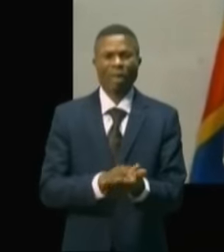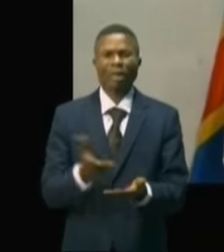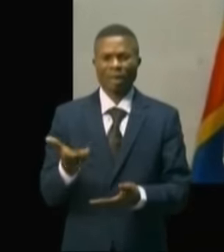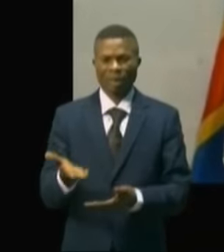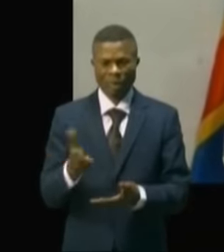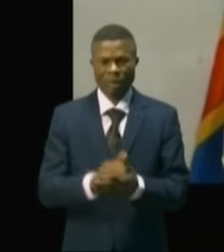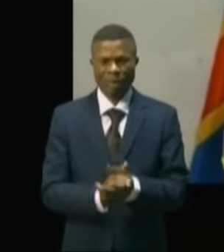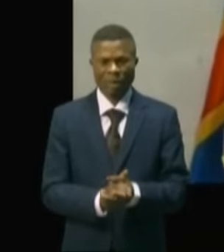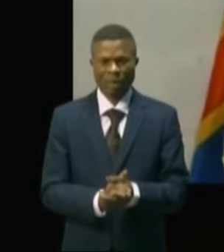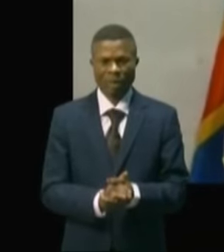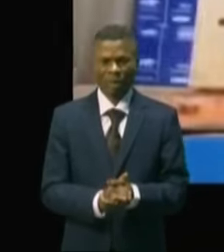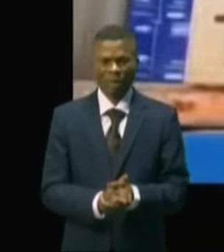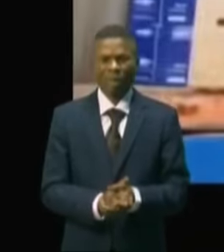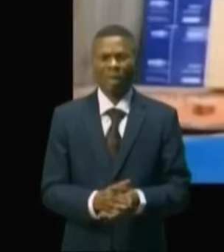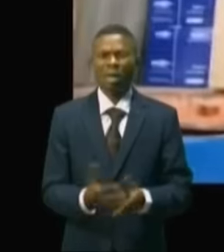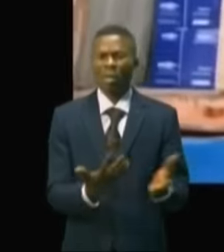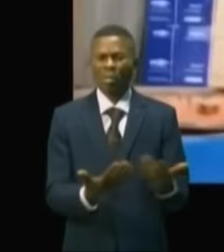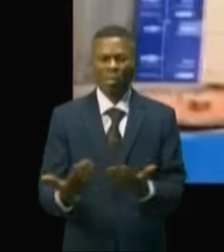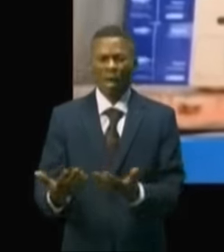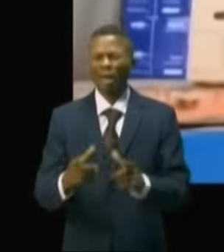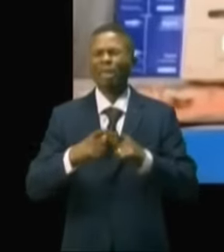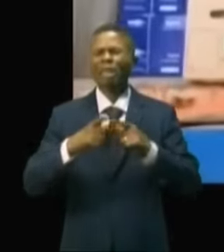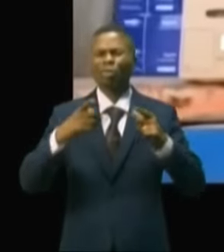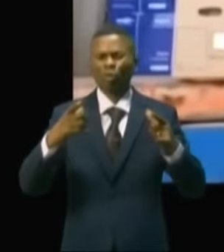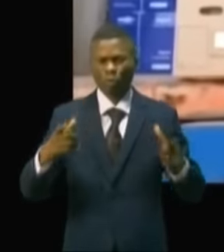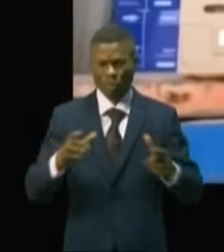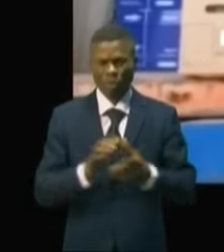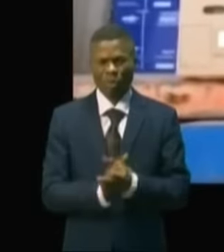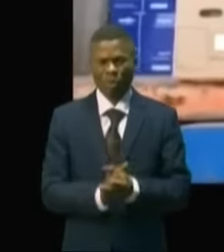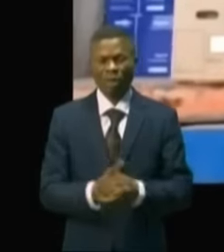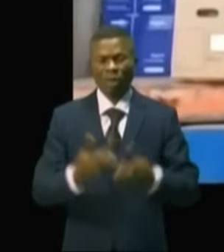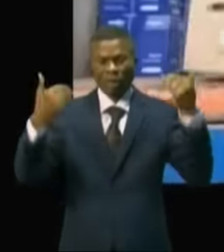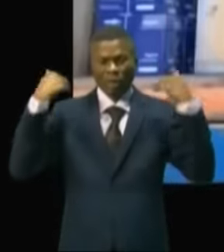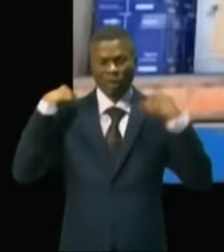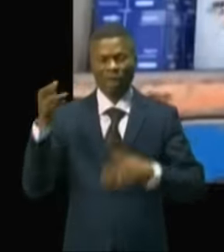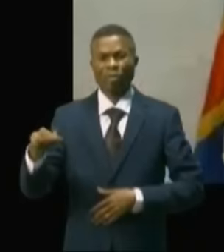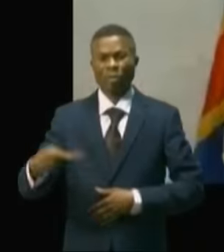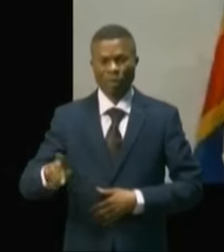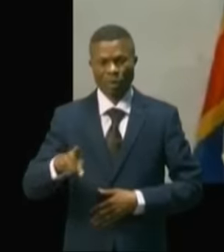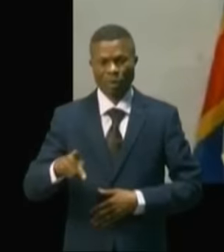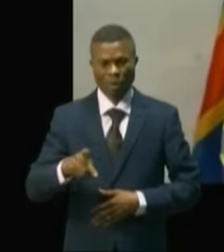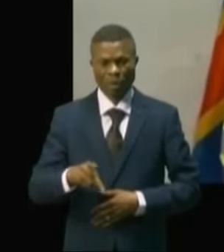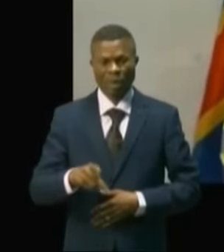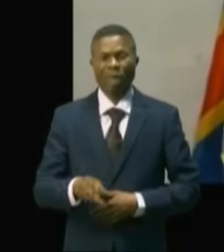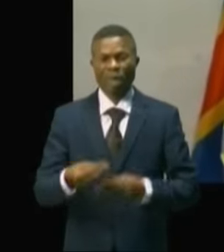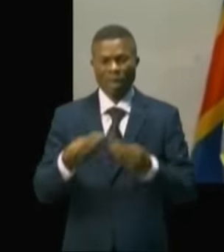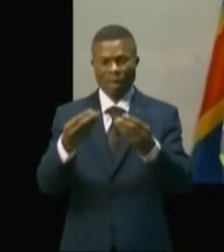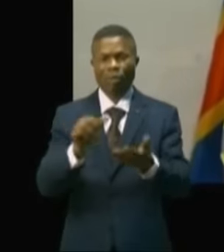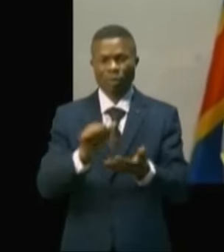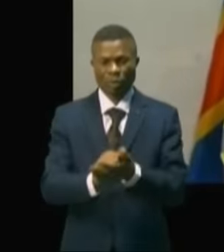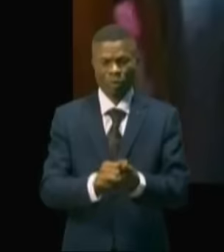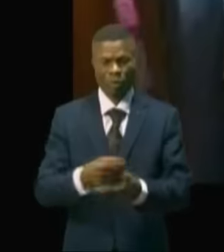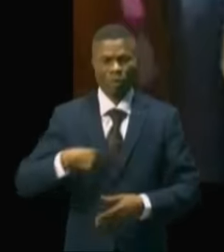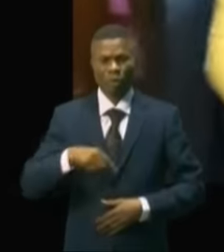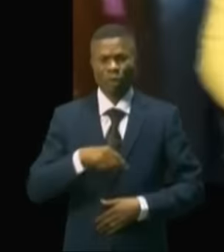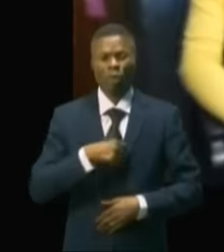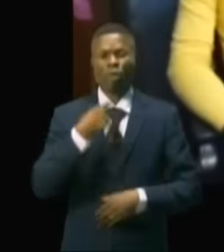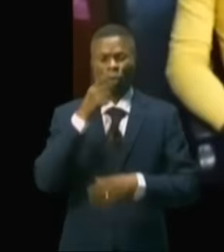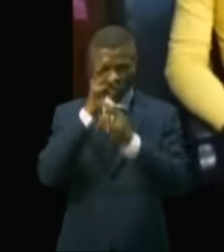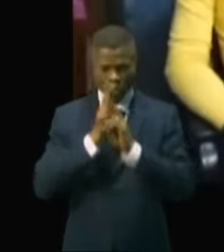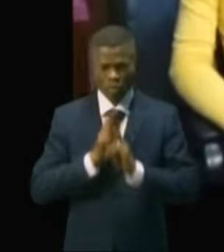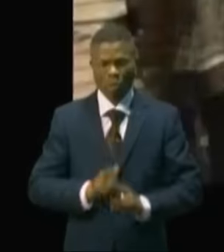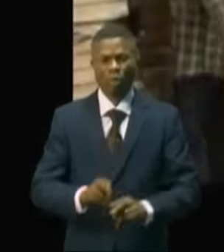des grandes imprimantes. Si l'autorité provinciale l'accordait, désormais on produirait